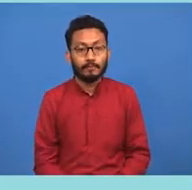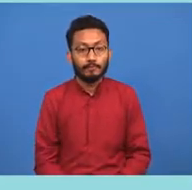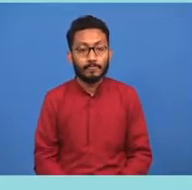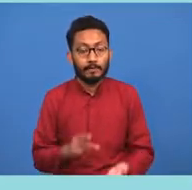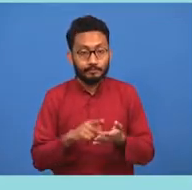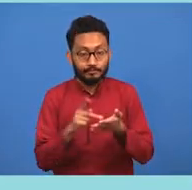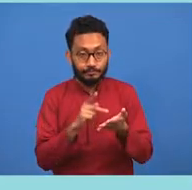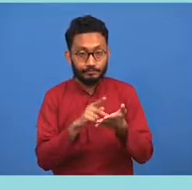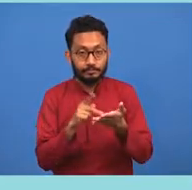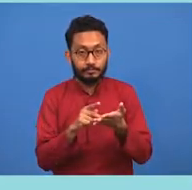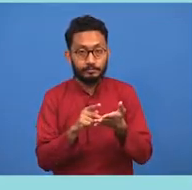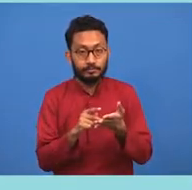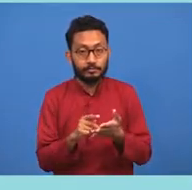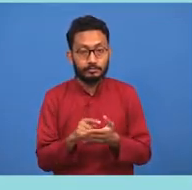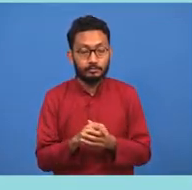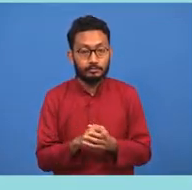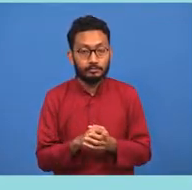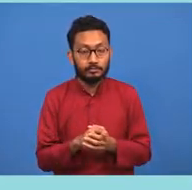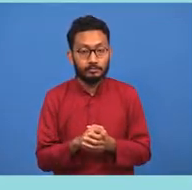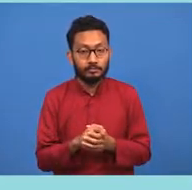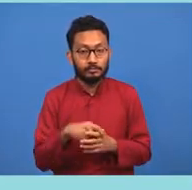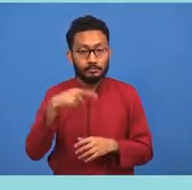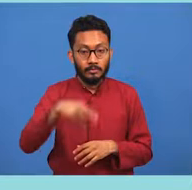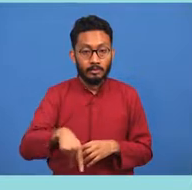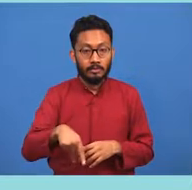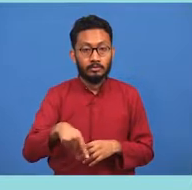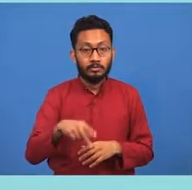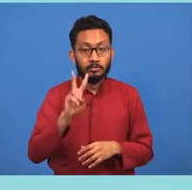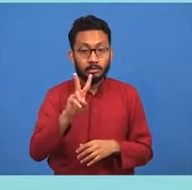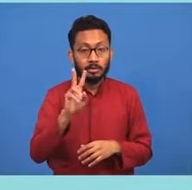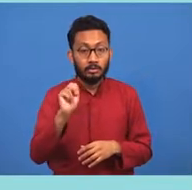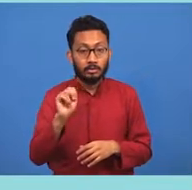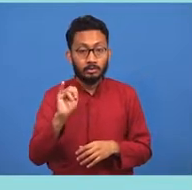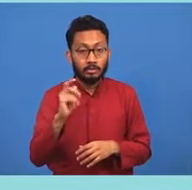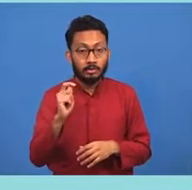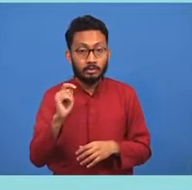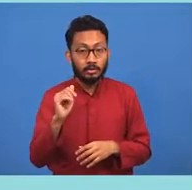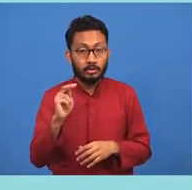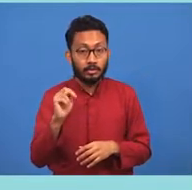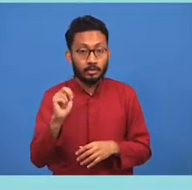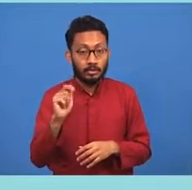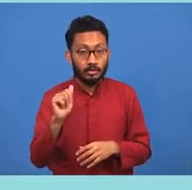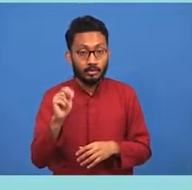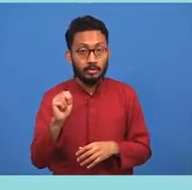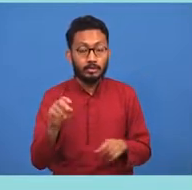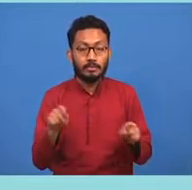Bilangan mol pelambang 2 nitrat bersamaan dengan bilangan mol natrium